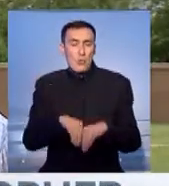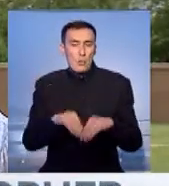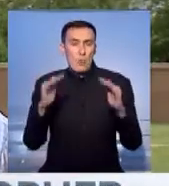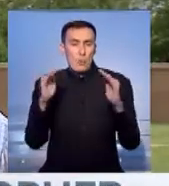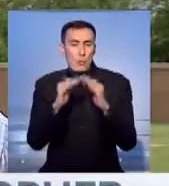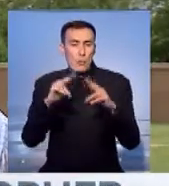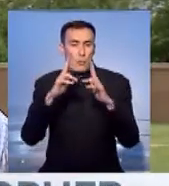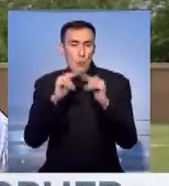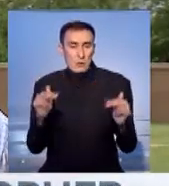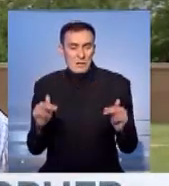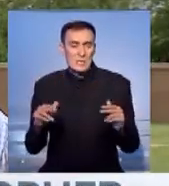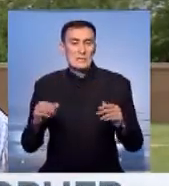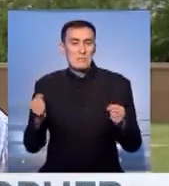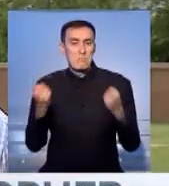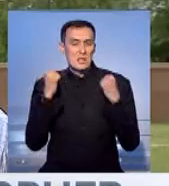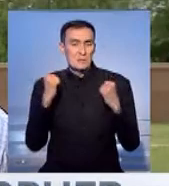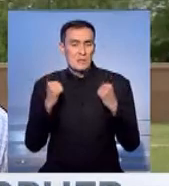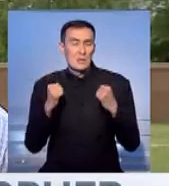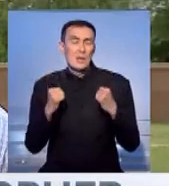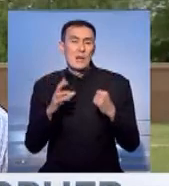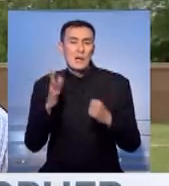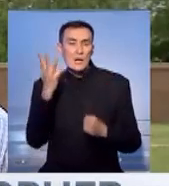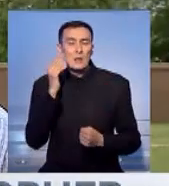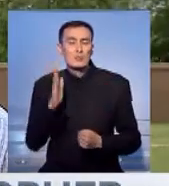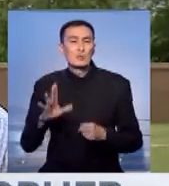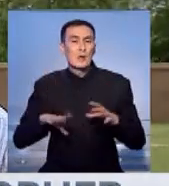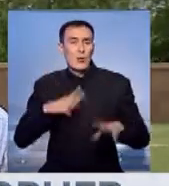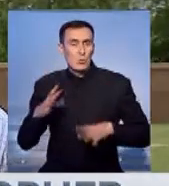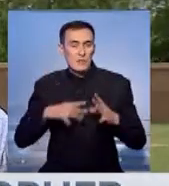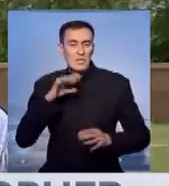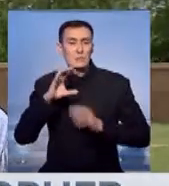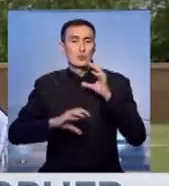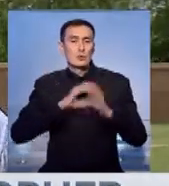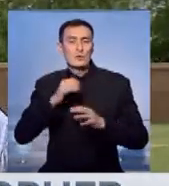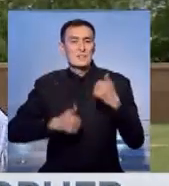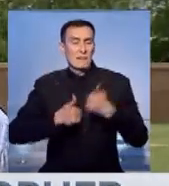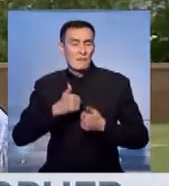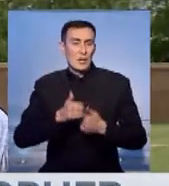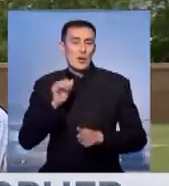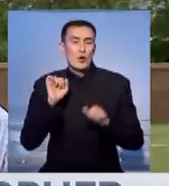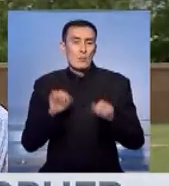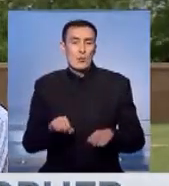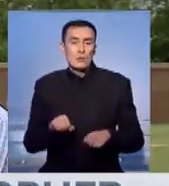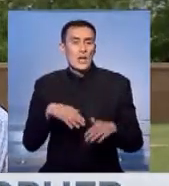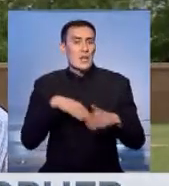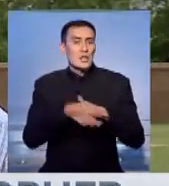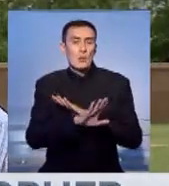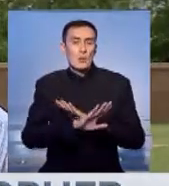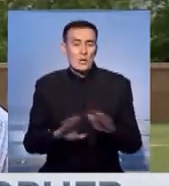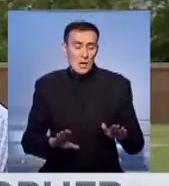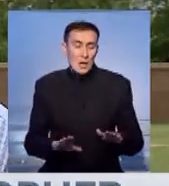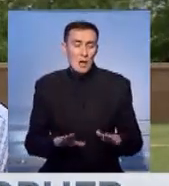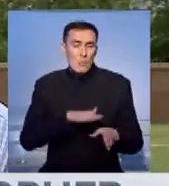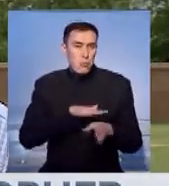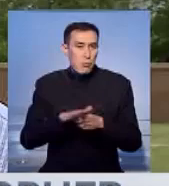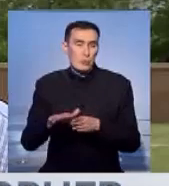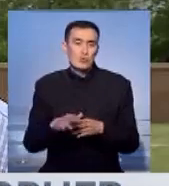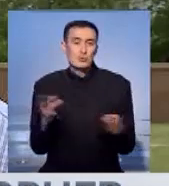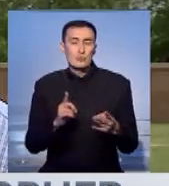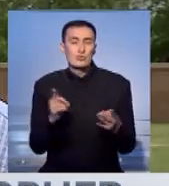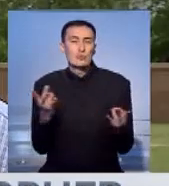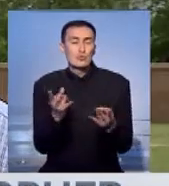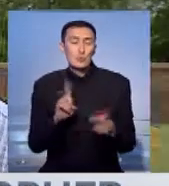спортсмены при подготовке на международные соревнования могут, не выходя из одного комплекса, получать все, что